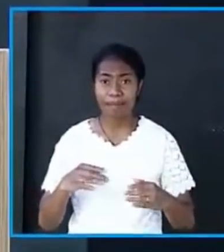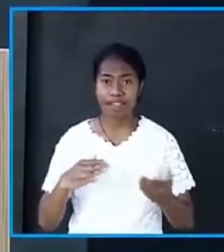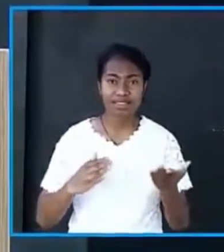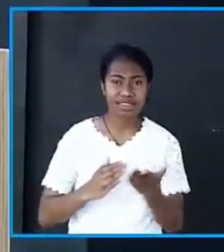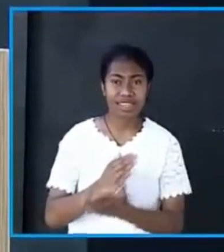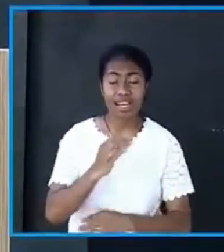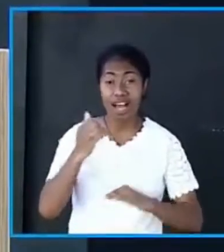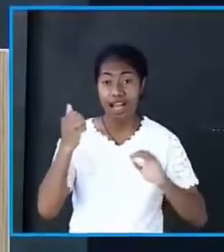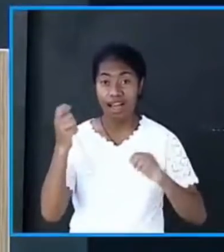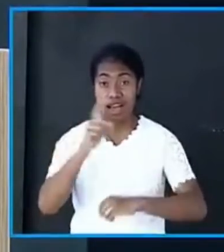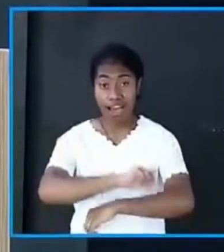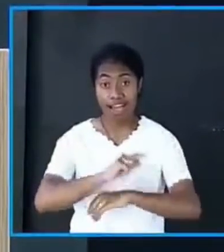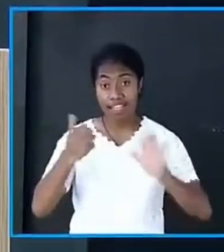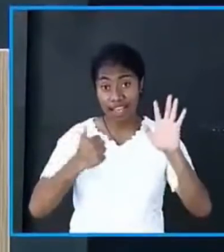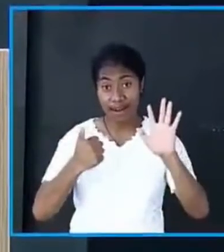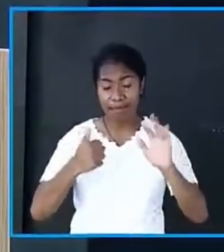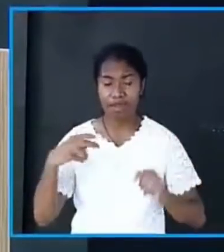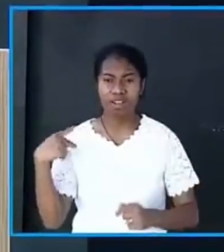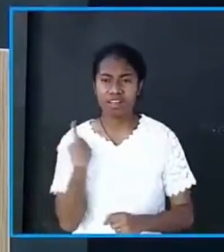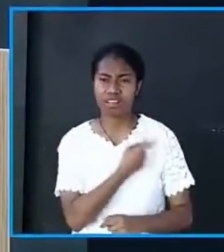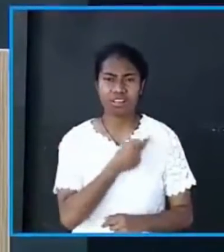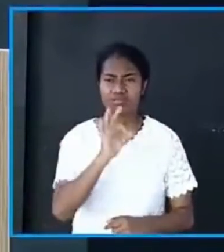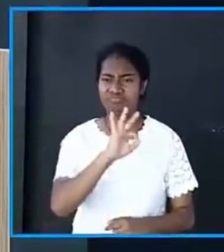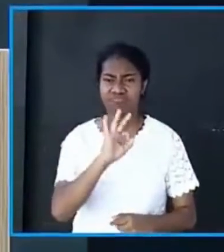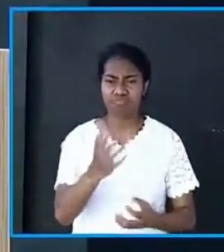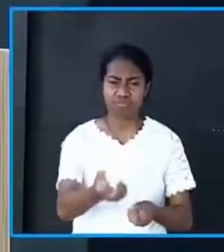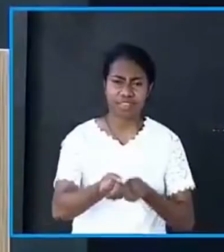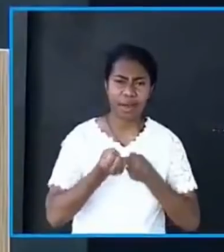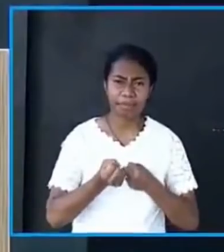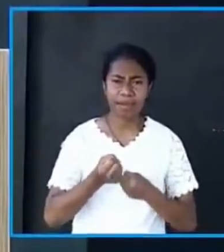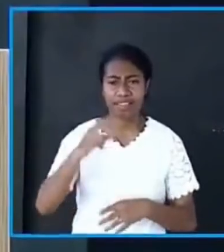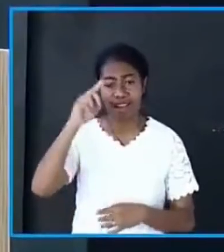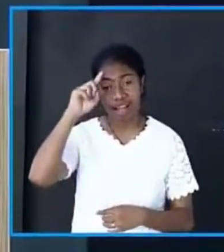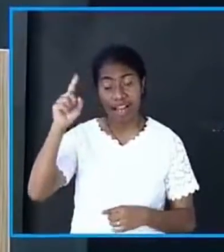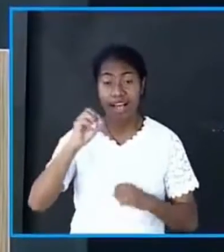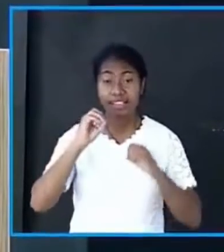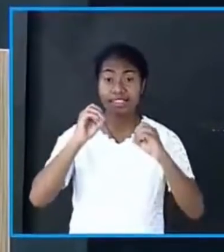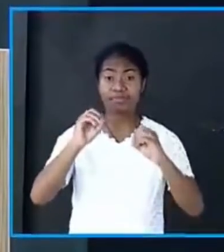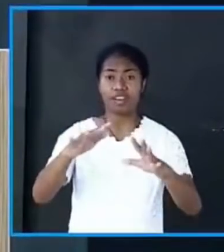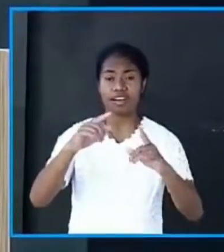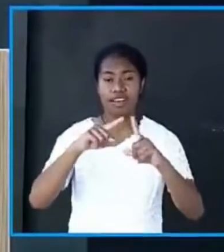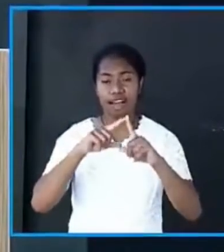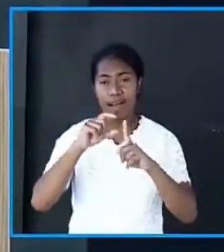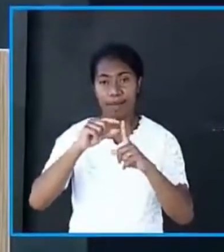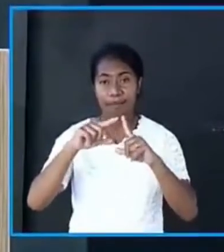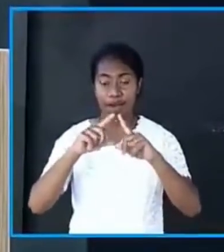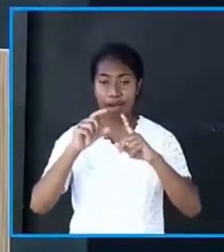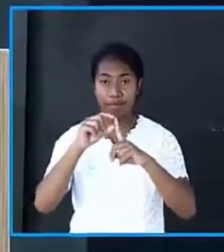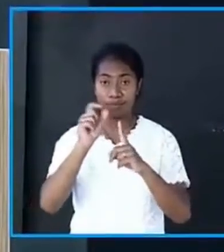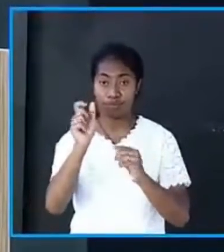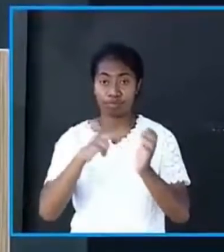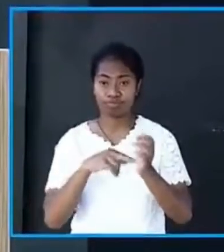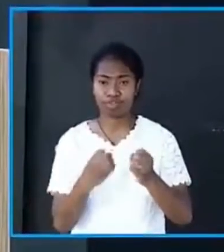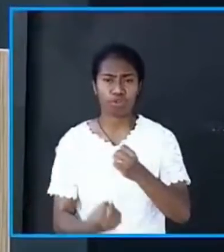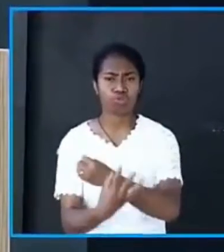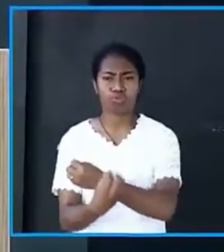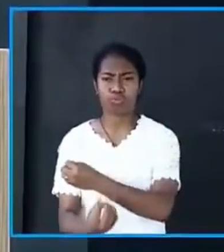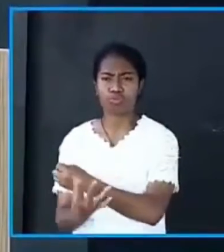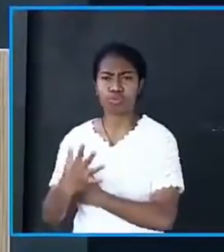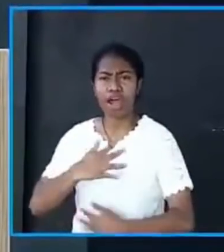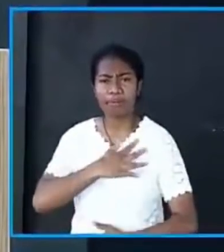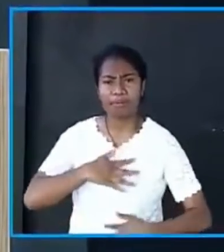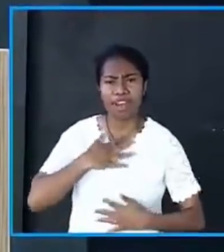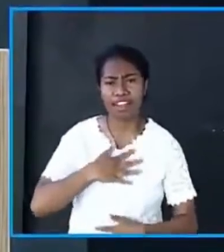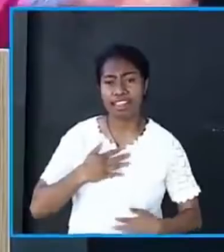hari ke 6 kita tidak mendapati Allah menciptakan apapun entah itu tumbuh-tumbuhan binatang